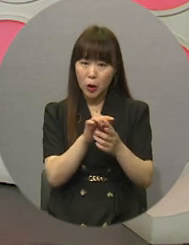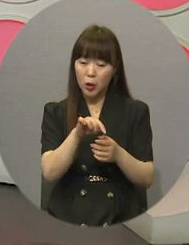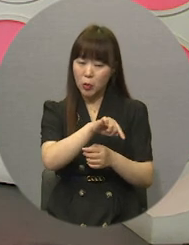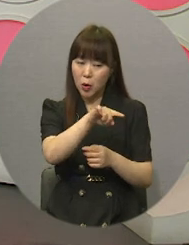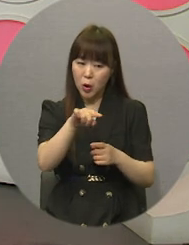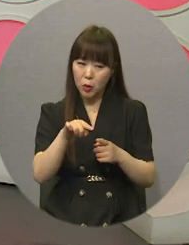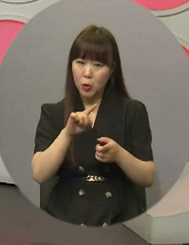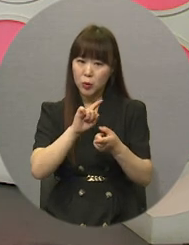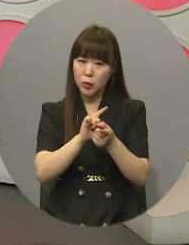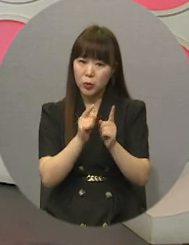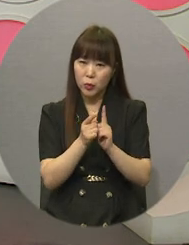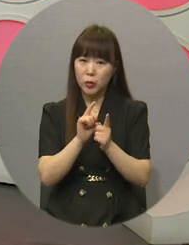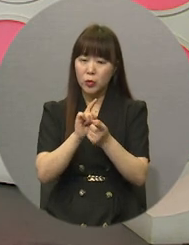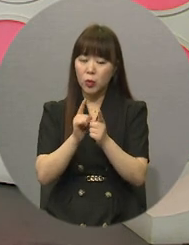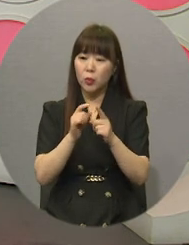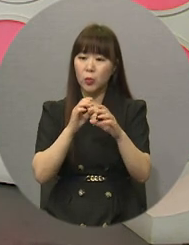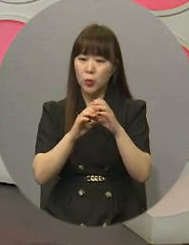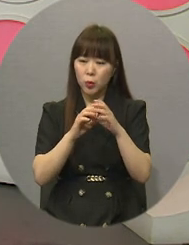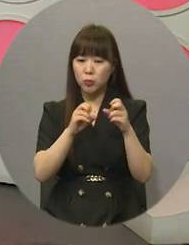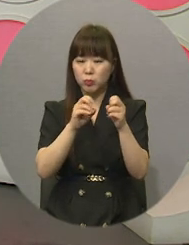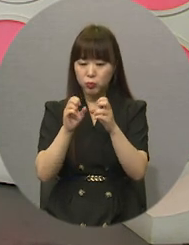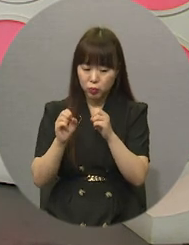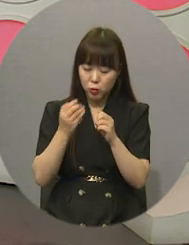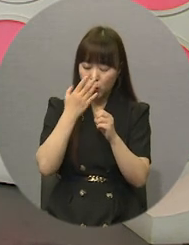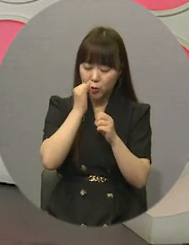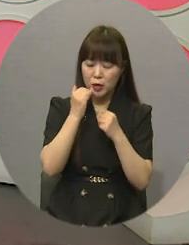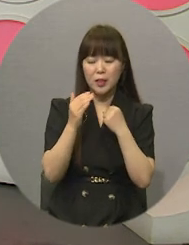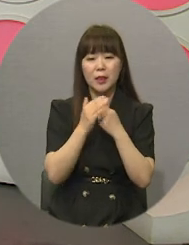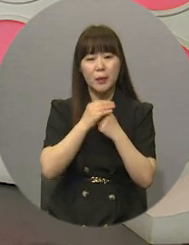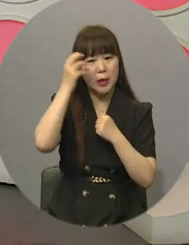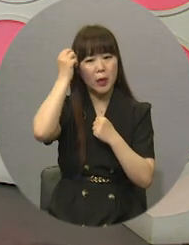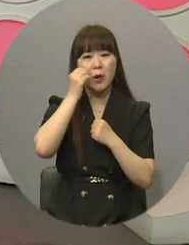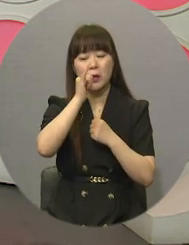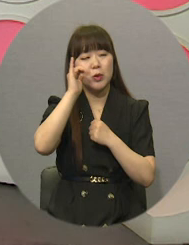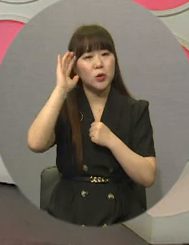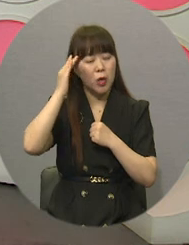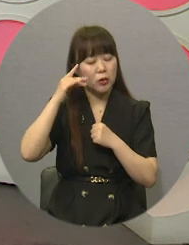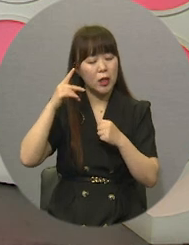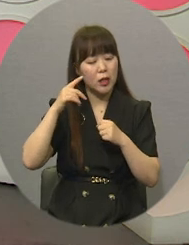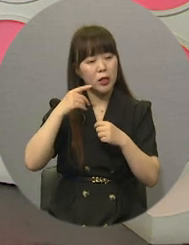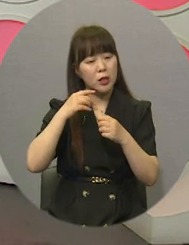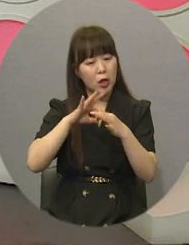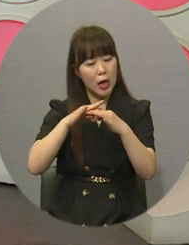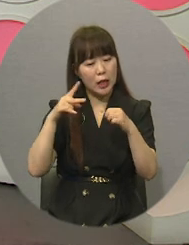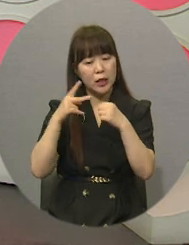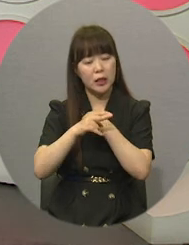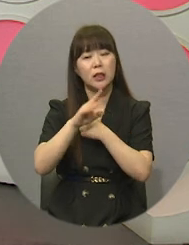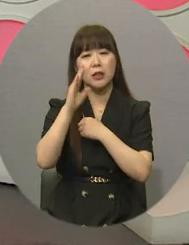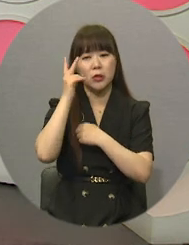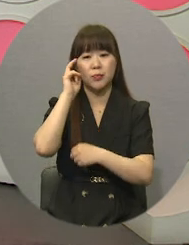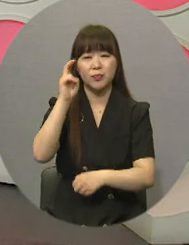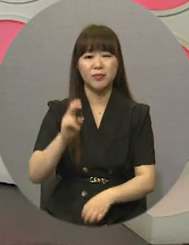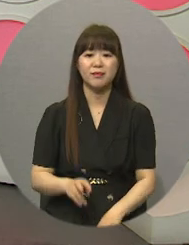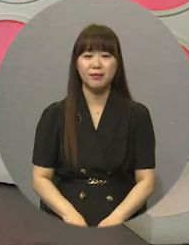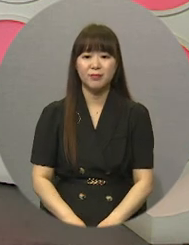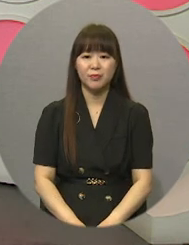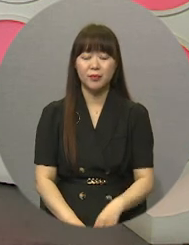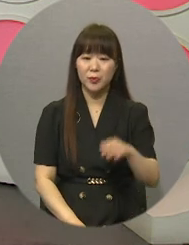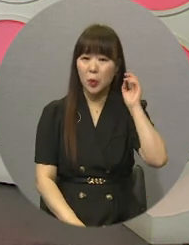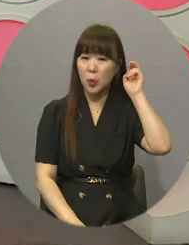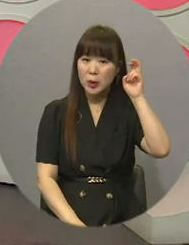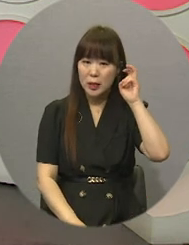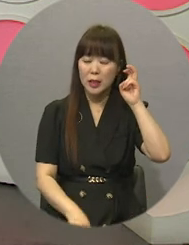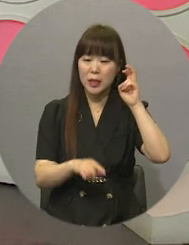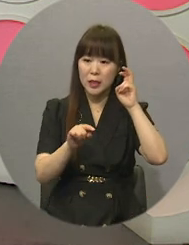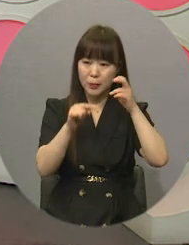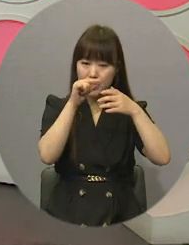어느 정도는 살면서 소통이, 소통이 됐기 때문에 기억을 하고 계시는 것 그렇죠. 뭐 최근에 끊겼거나, 같아요. 그렇죠. 야, 혹시